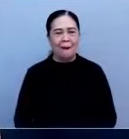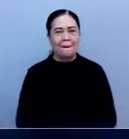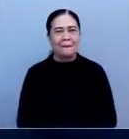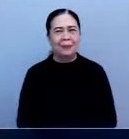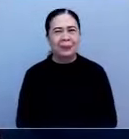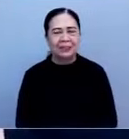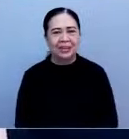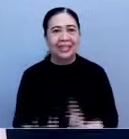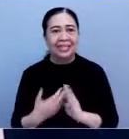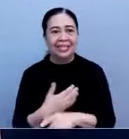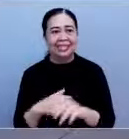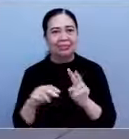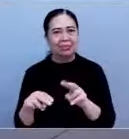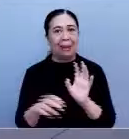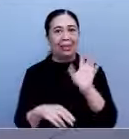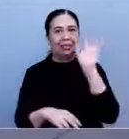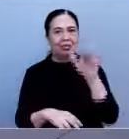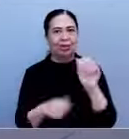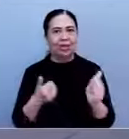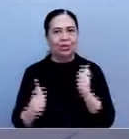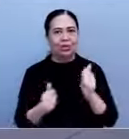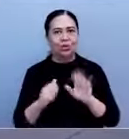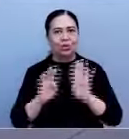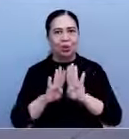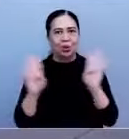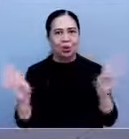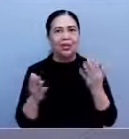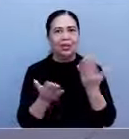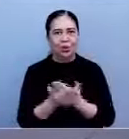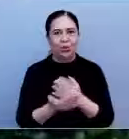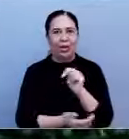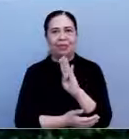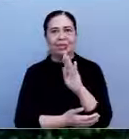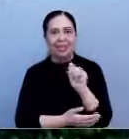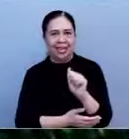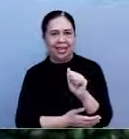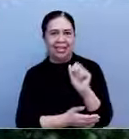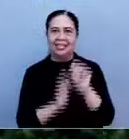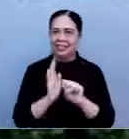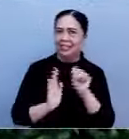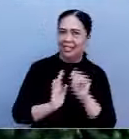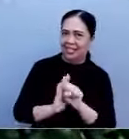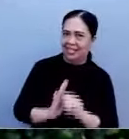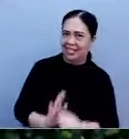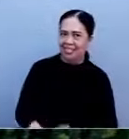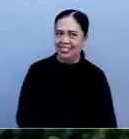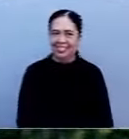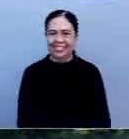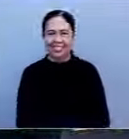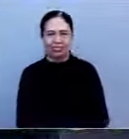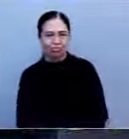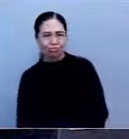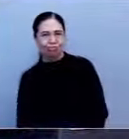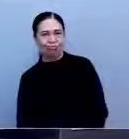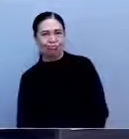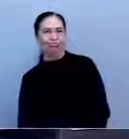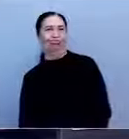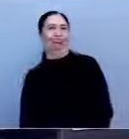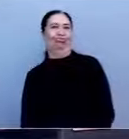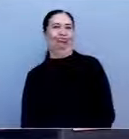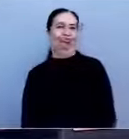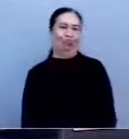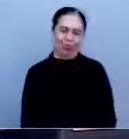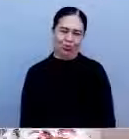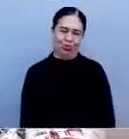Nagbabalik ang inaabangan yung basketball aksyon sa pagbubukas ng panibagong NBA season. Oh, wala ka! Grabe! Sports, pero